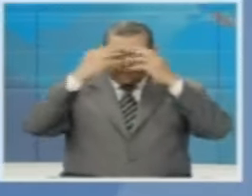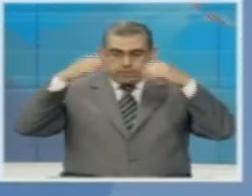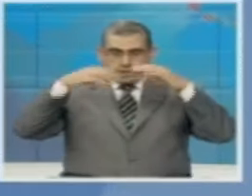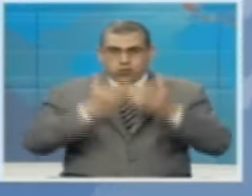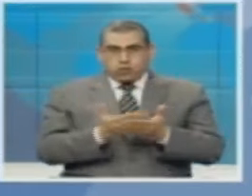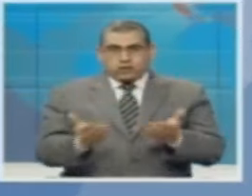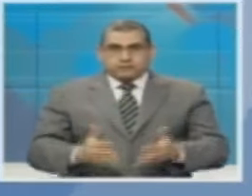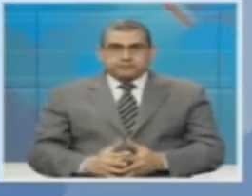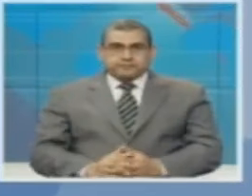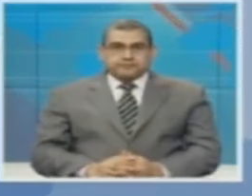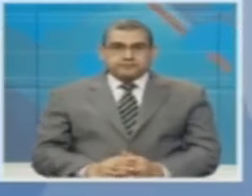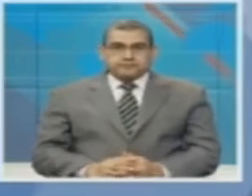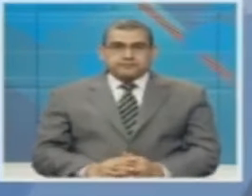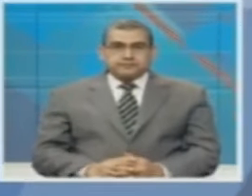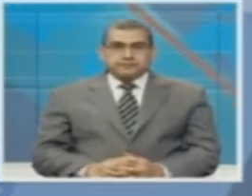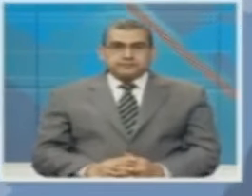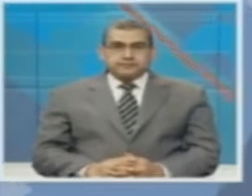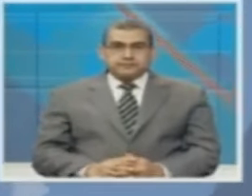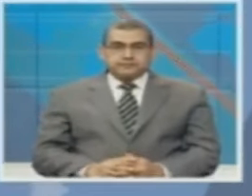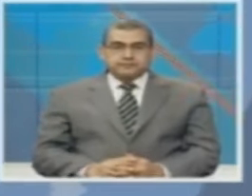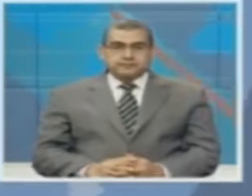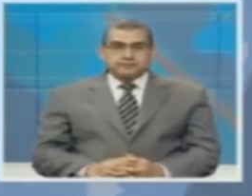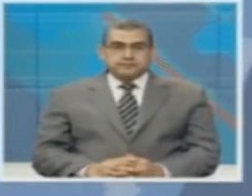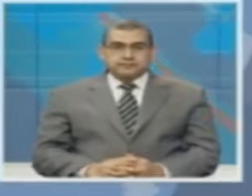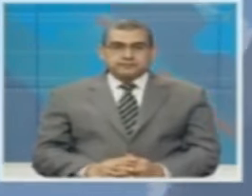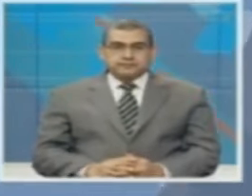بالخير واليمن والبركات.